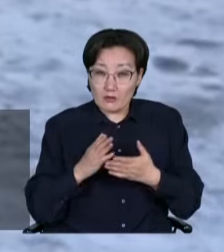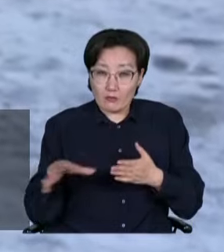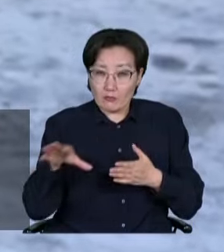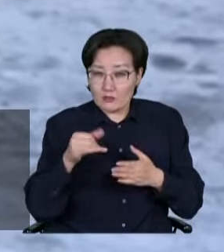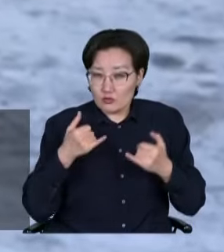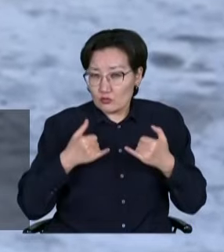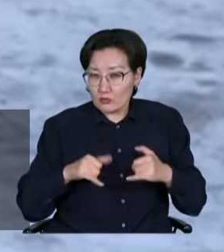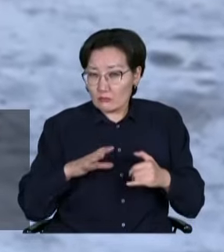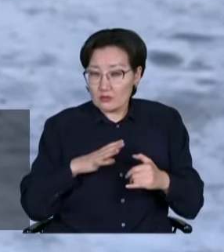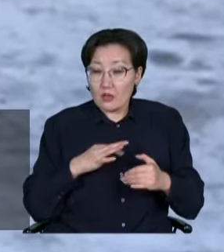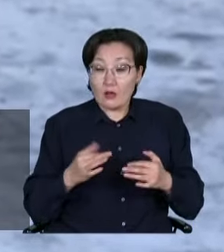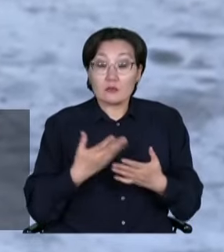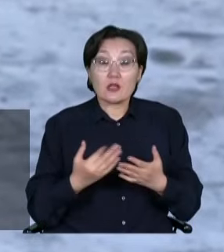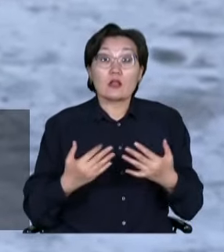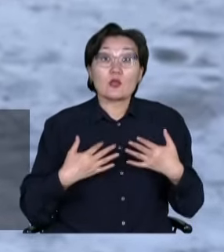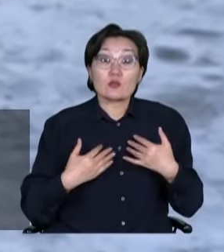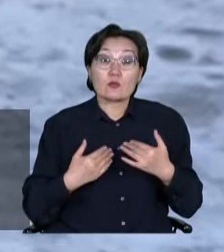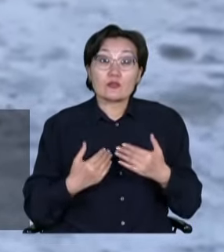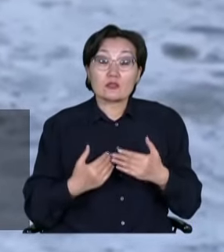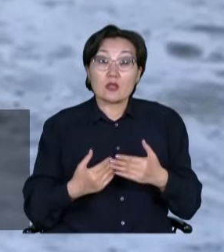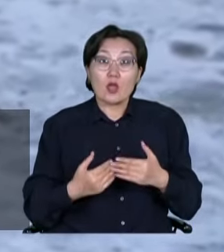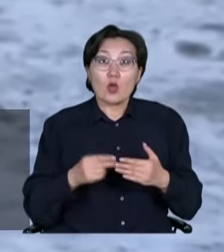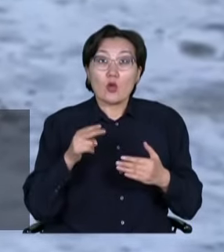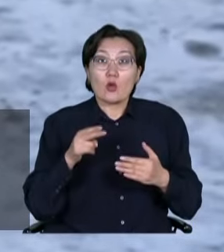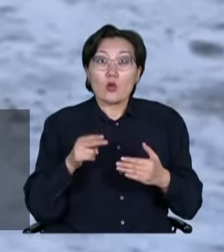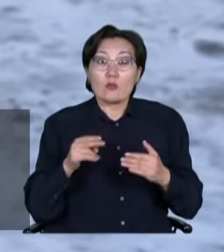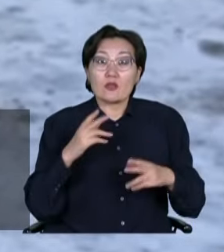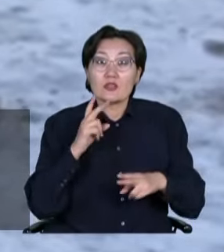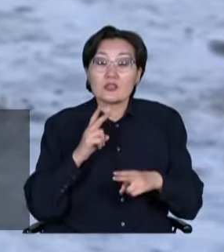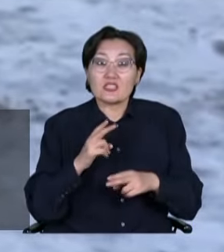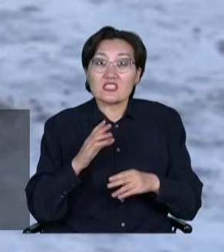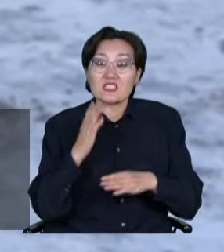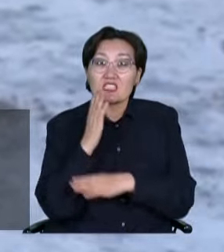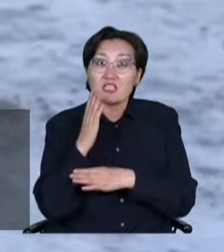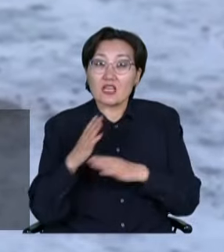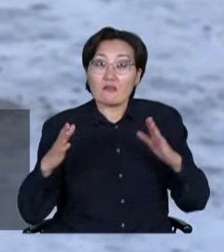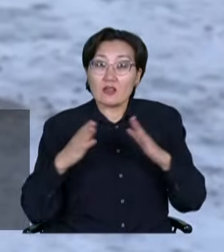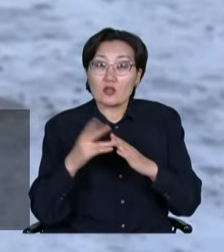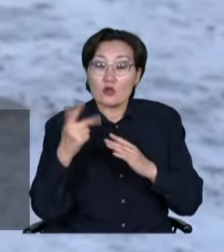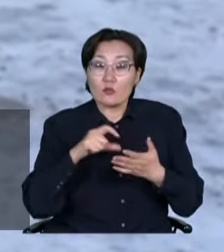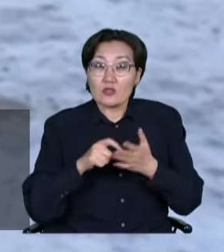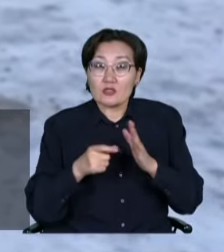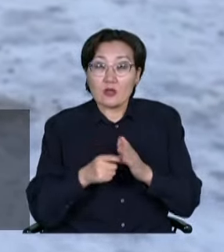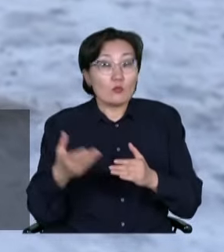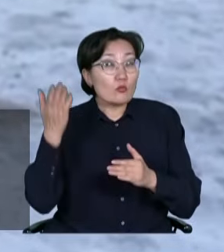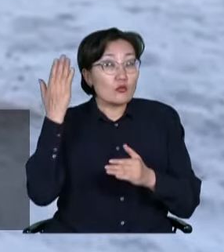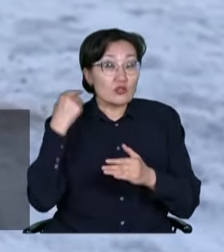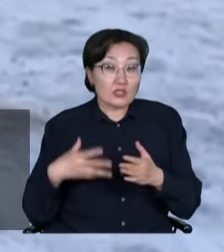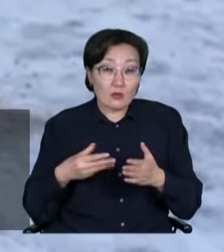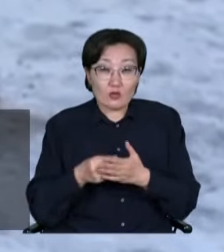етті. Мысалы, мен алдында погорбы деревянный үй ғой, үш бөлмелі. Ол кезде алдында төлеп жүрген